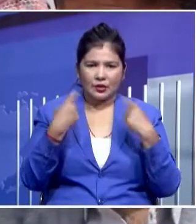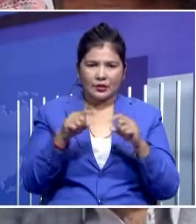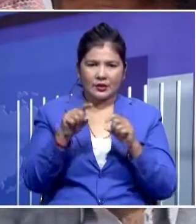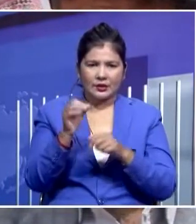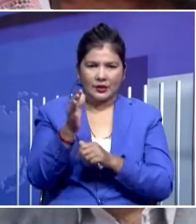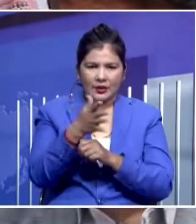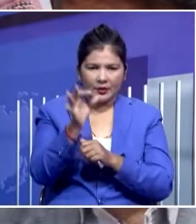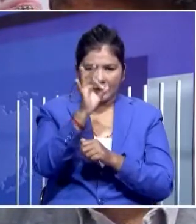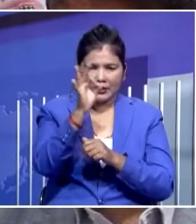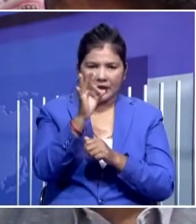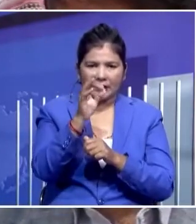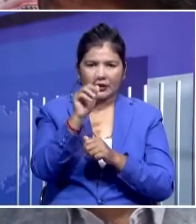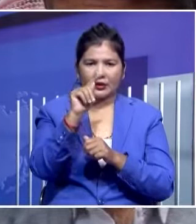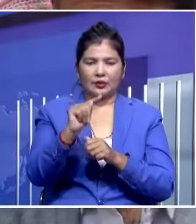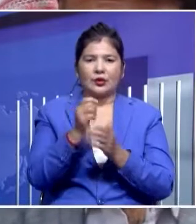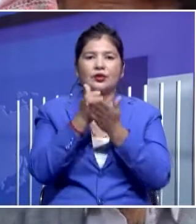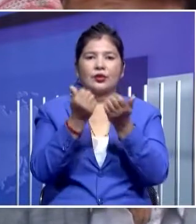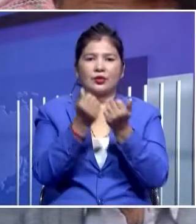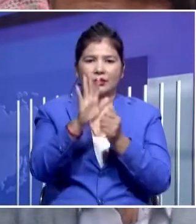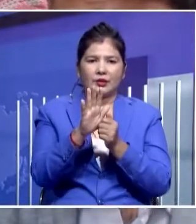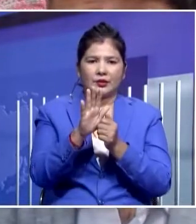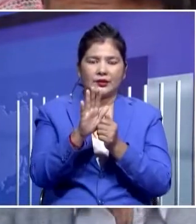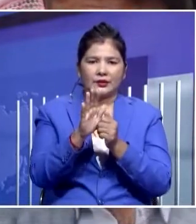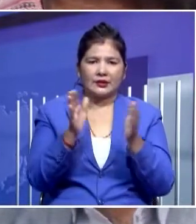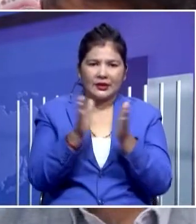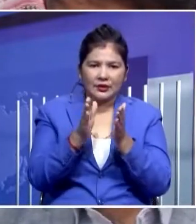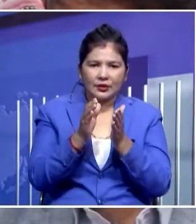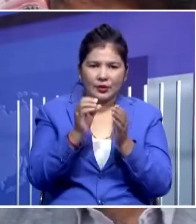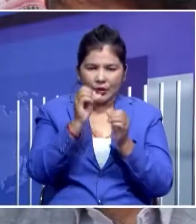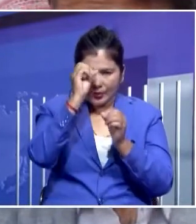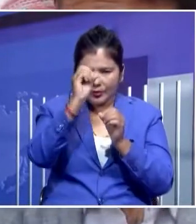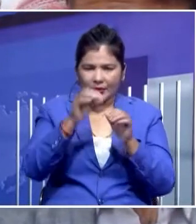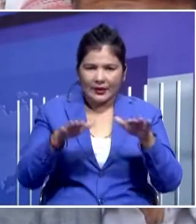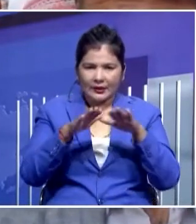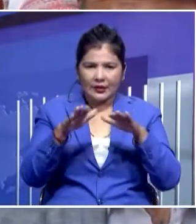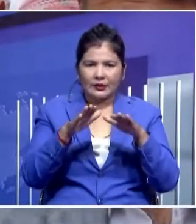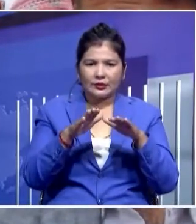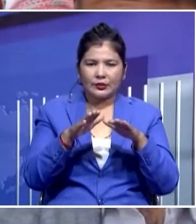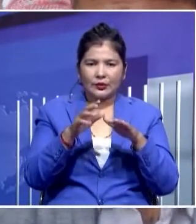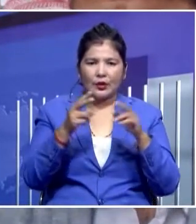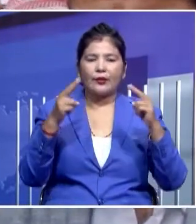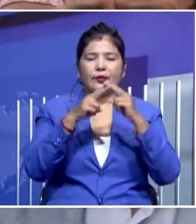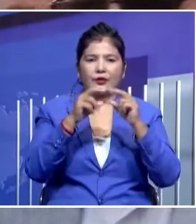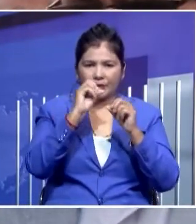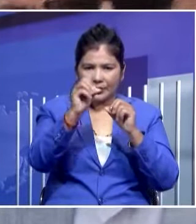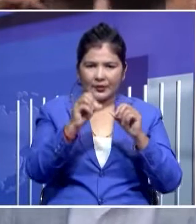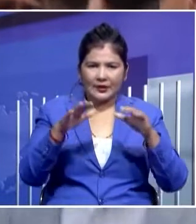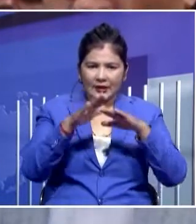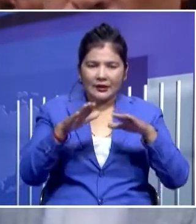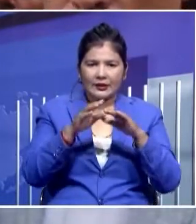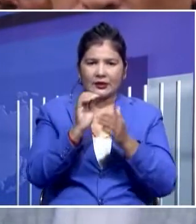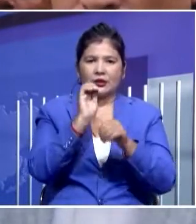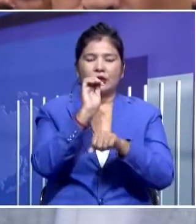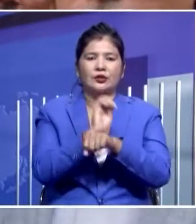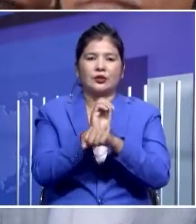हाम्रो चाहिँ युनिट छ त्यसले पनि अलिक सहयोग गर्छ केही सानोतिनो पूर्वाधारको कुरा होला पूर्वाधार सम्बन्धी अलिक भौतिक पूर्वाधार मन्त्रालय पनि क्षेत्रको सचिवहरू पनि